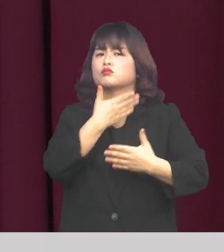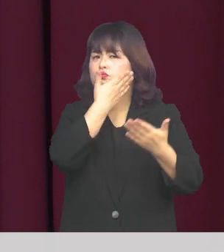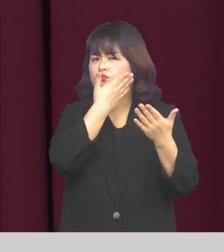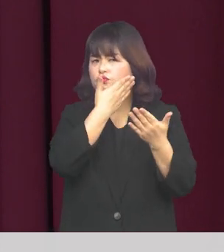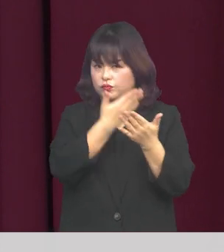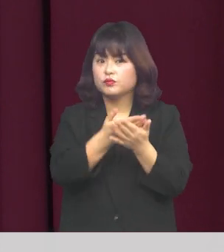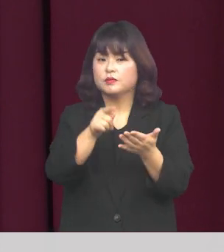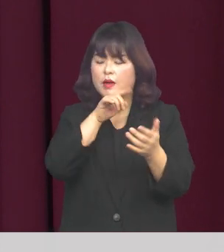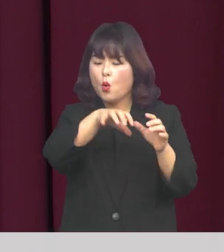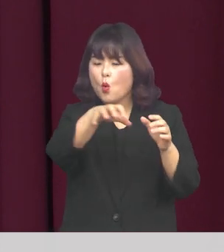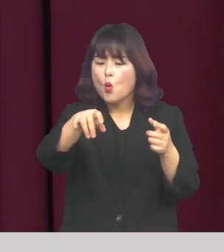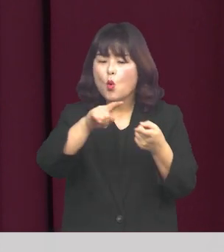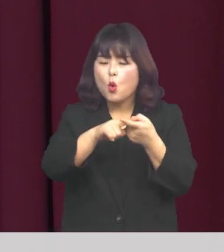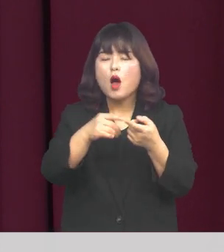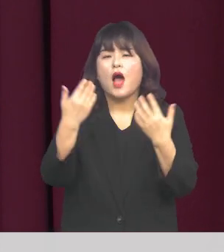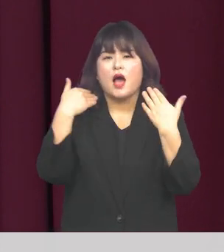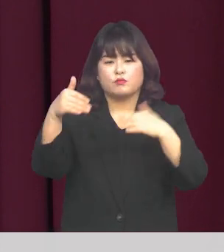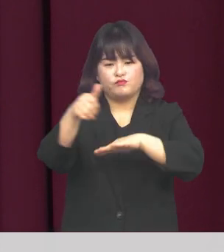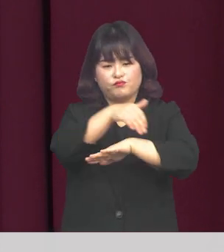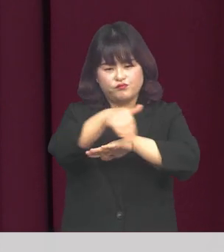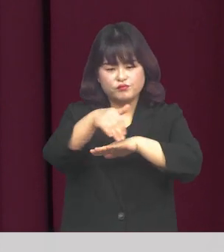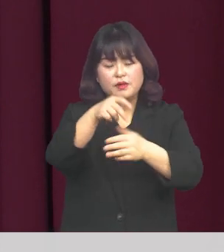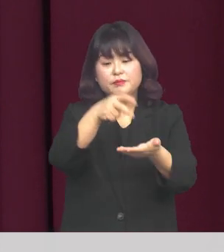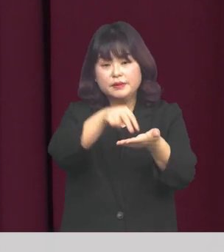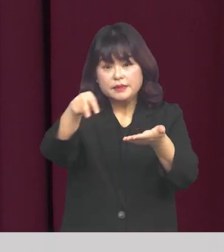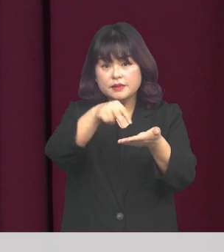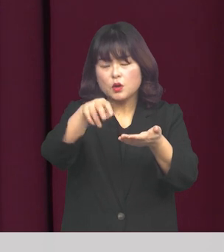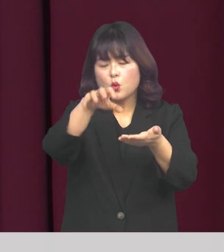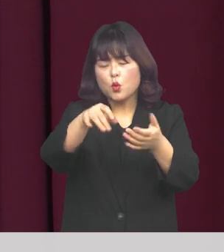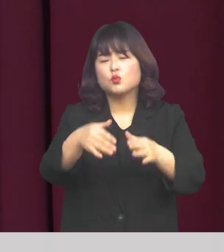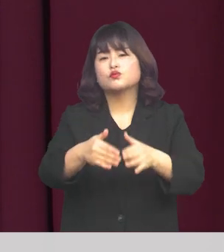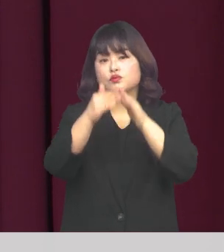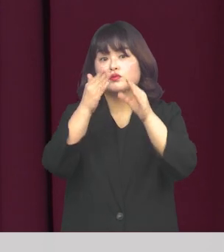중요하다고 생각해서 곳곳에서 승하차 베일을 꽤 많이